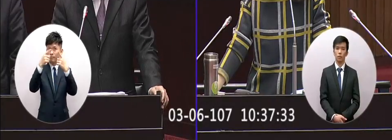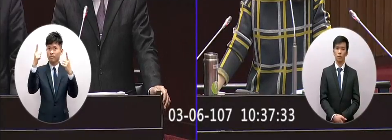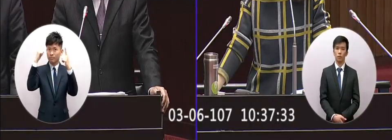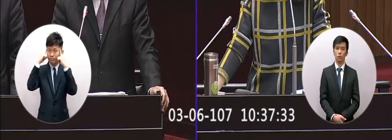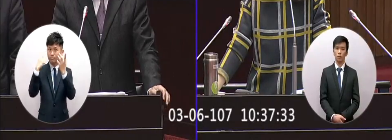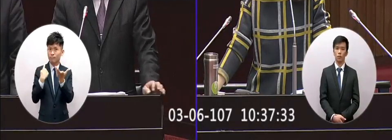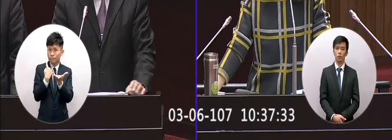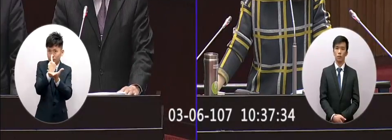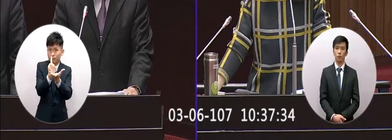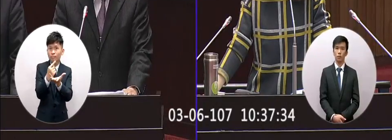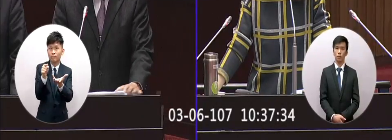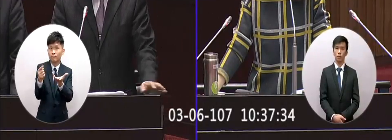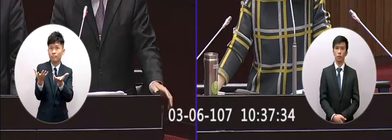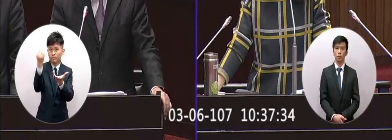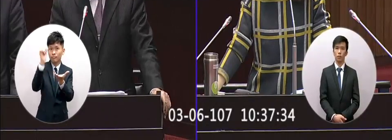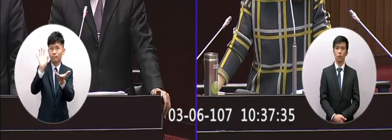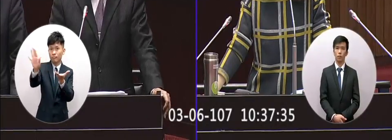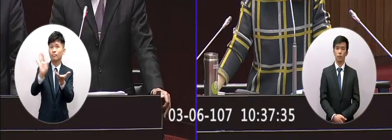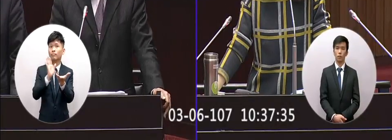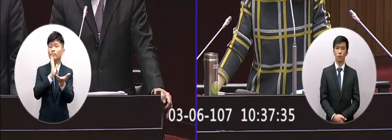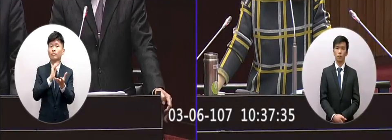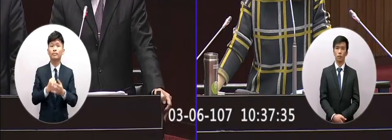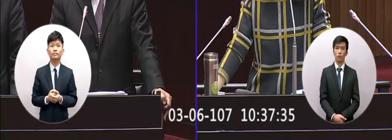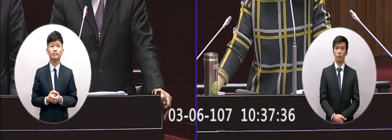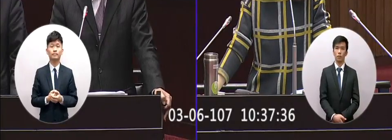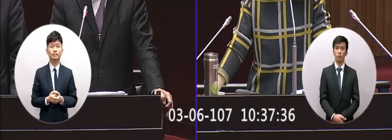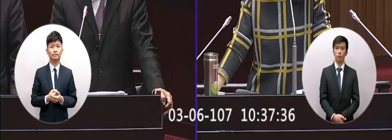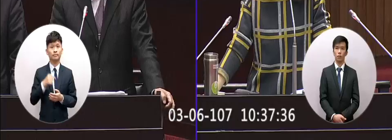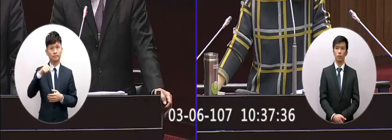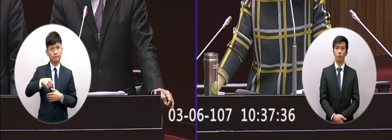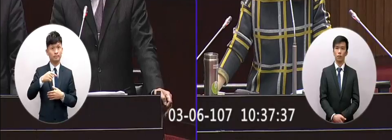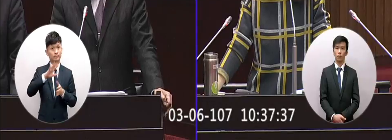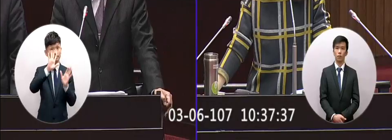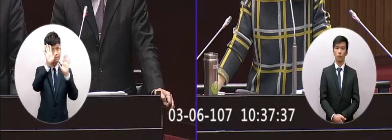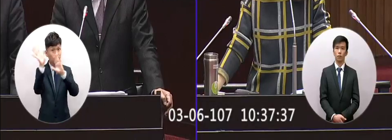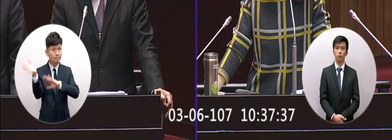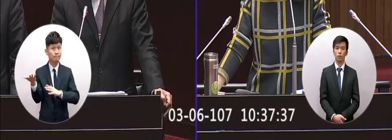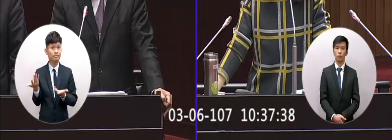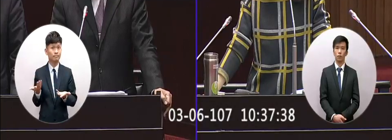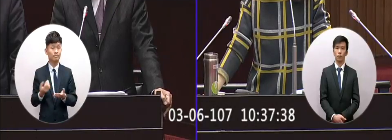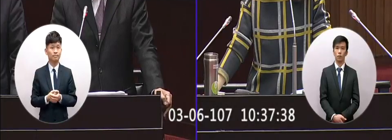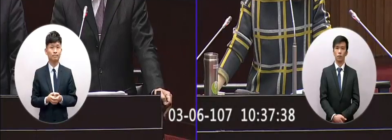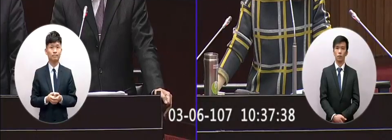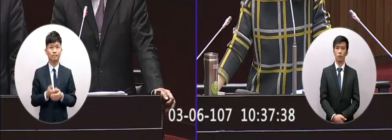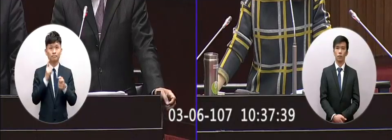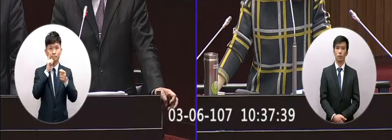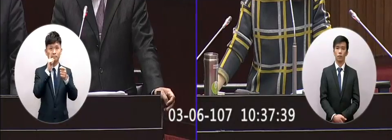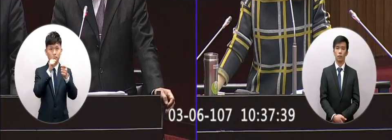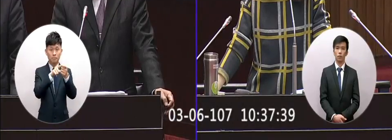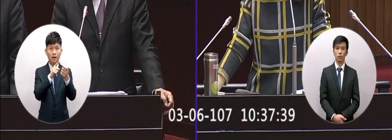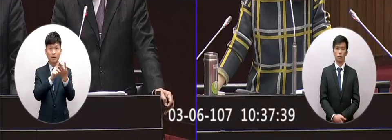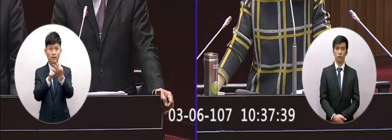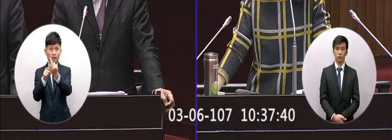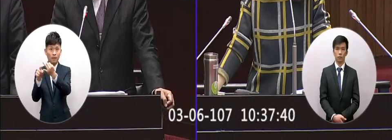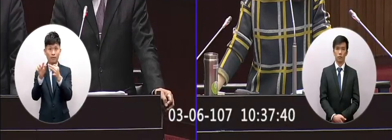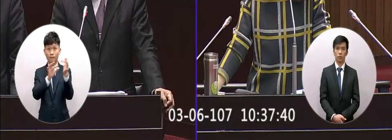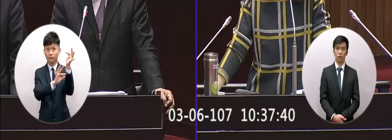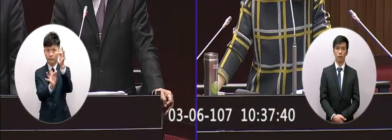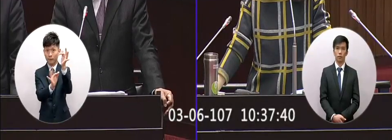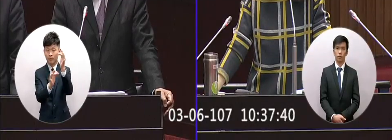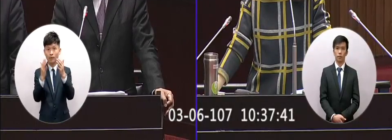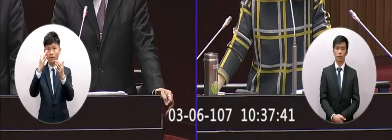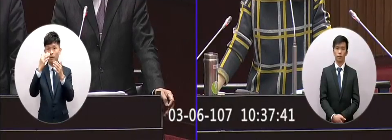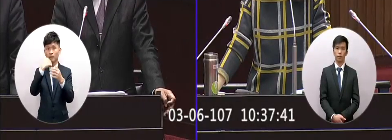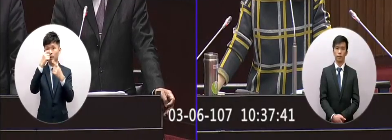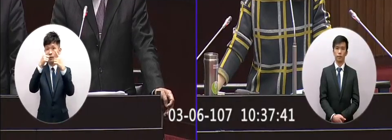个参与的过程。那么在这个情况下也因为这样的一个前提，那么在台大的